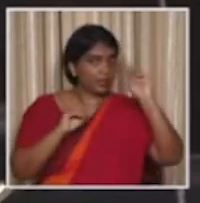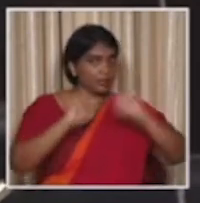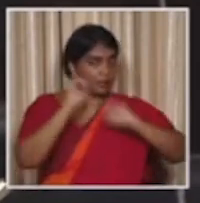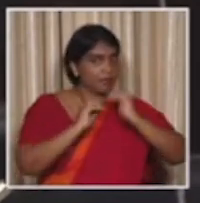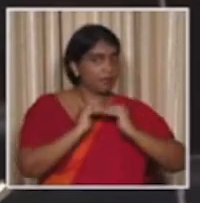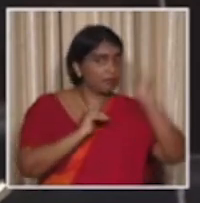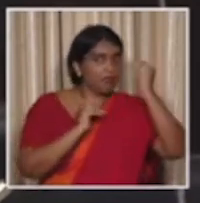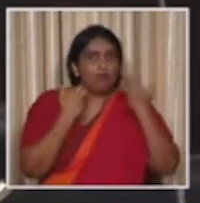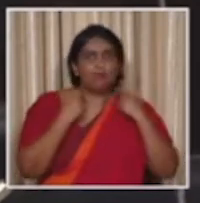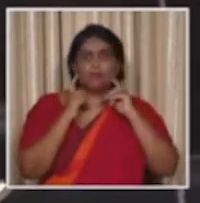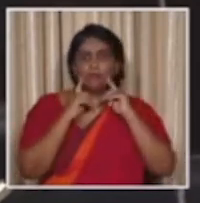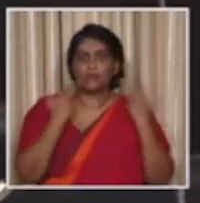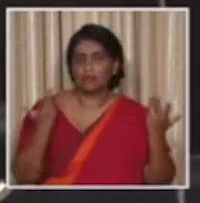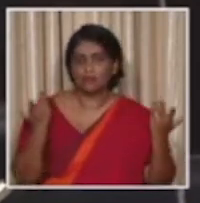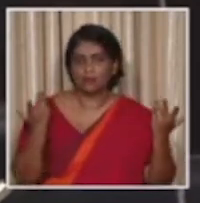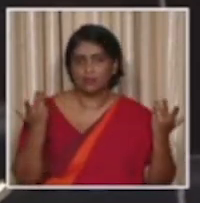නැද්ද කියන එක අපි දන්නේ